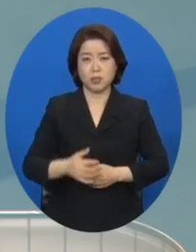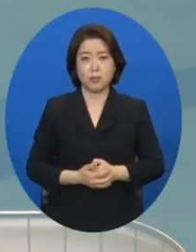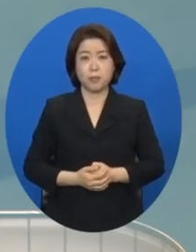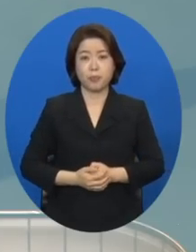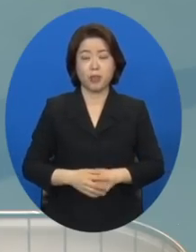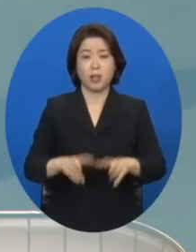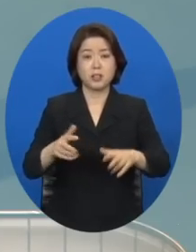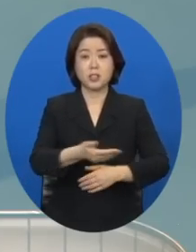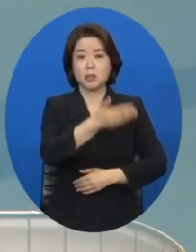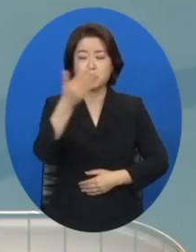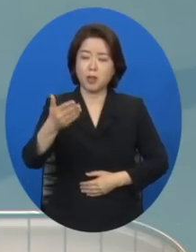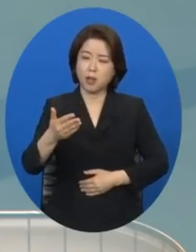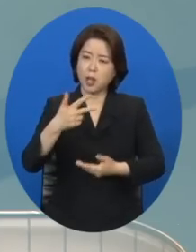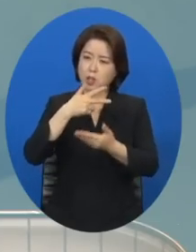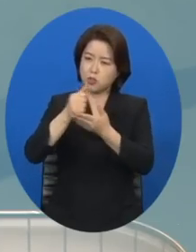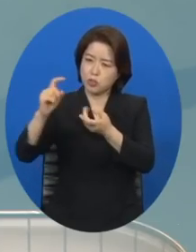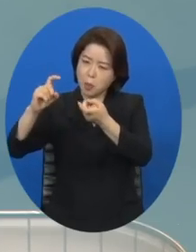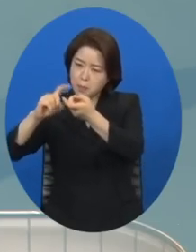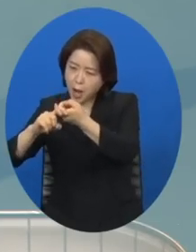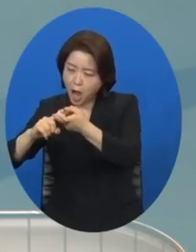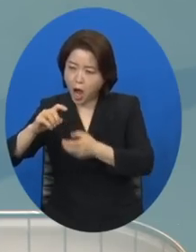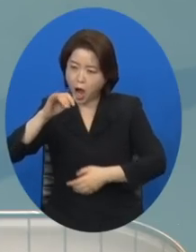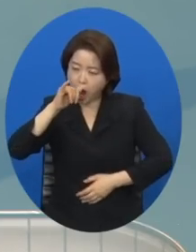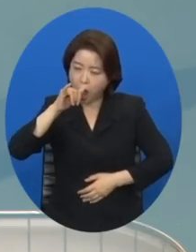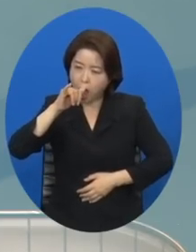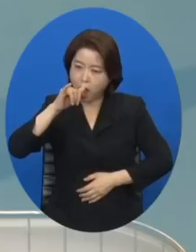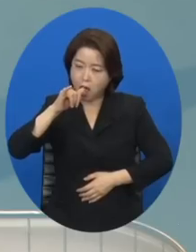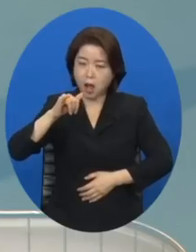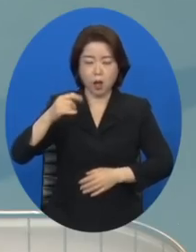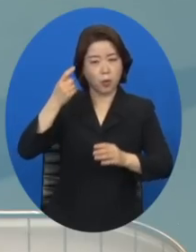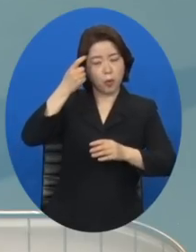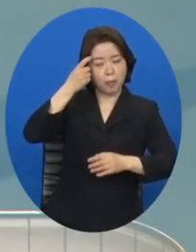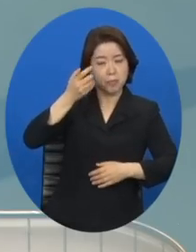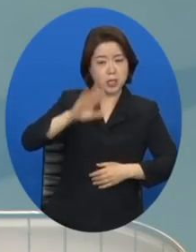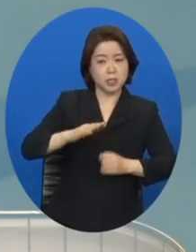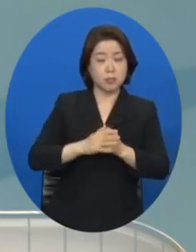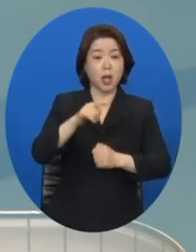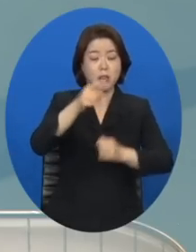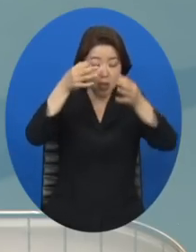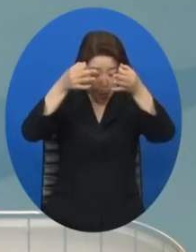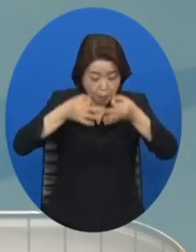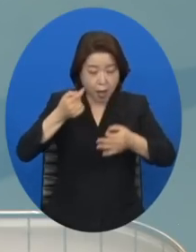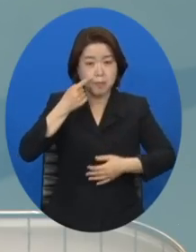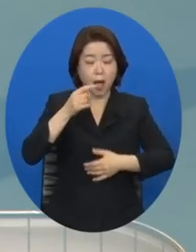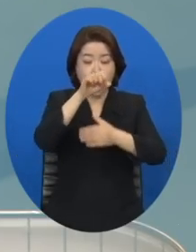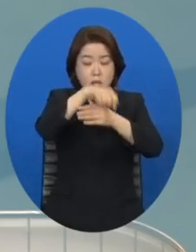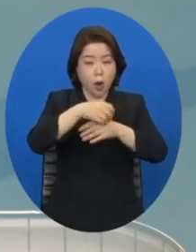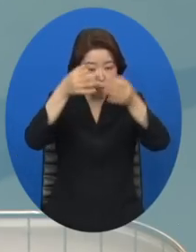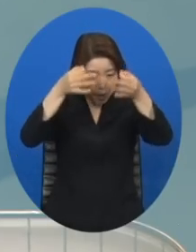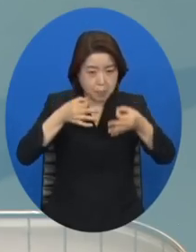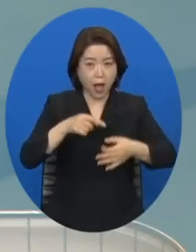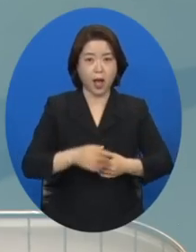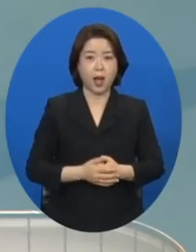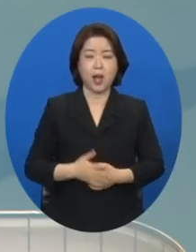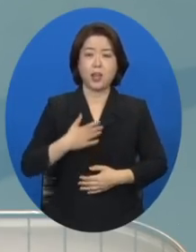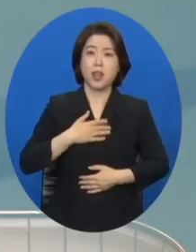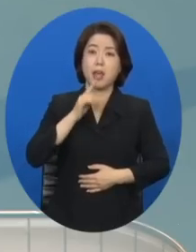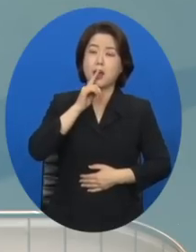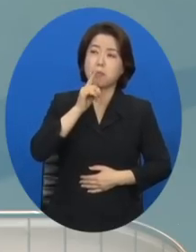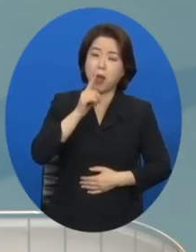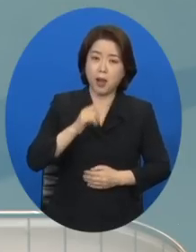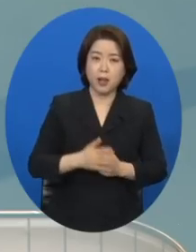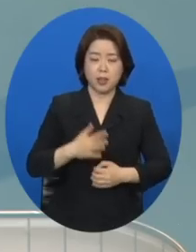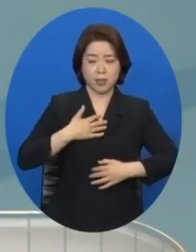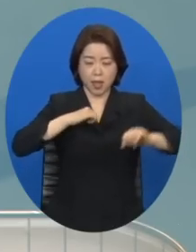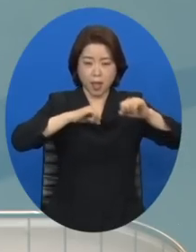주님께 붙어 있다라고 생각하지만 정말 그러하느냐를 한번 보라는 거예요 우리의 열매를 보라는 것입니다 우리의 입술과 우리의